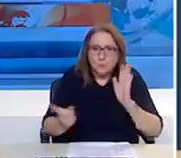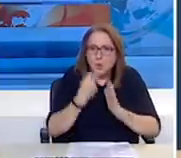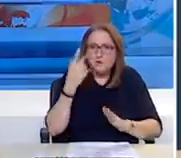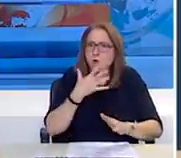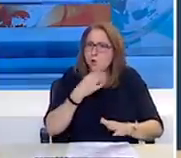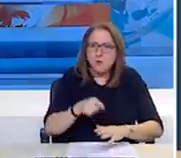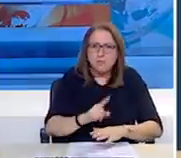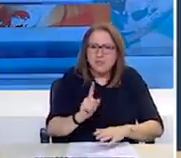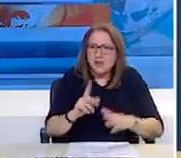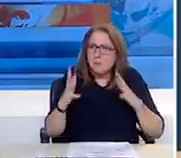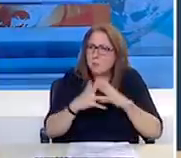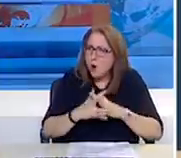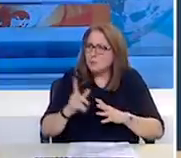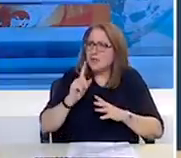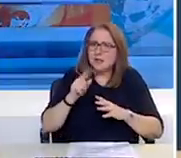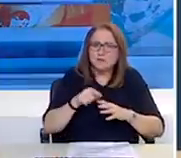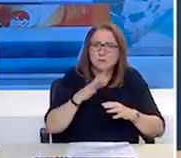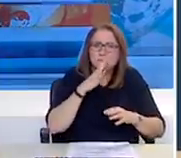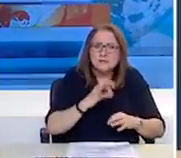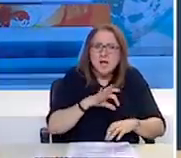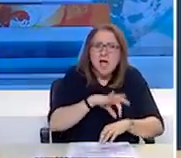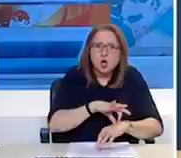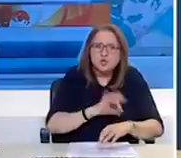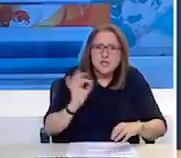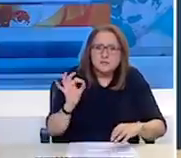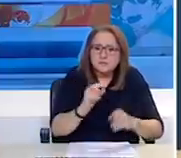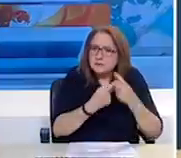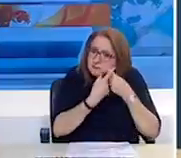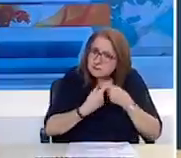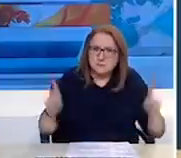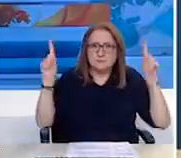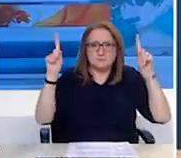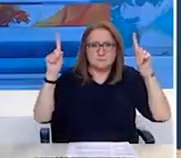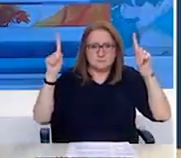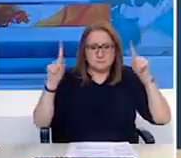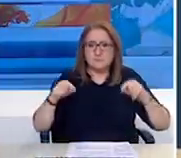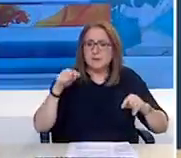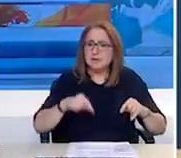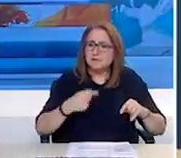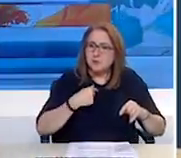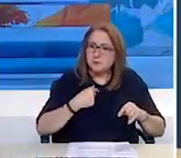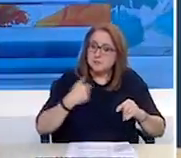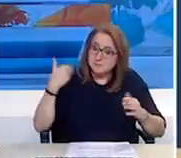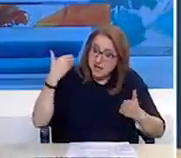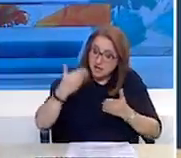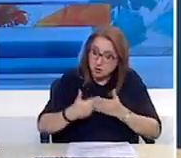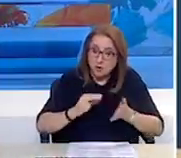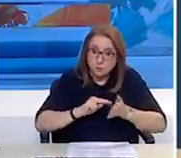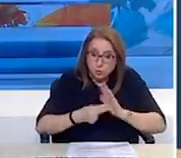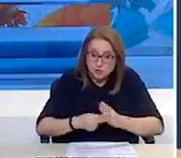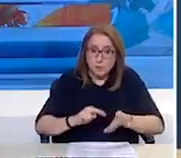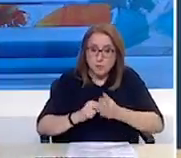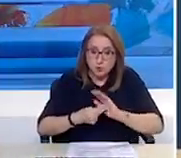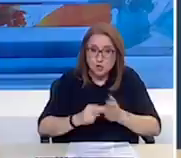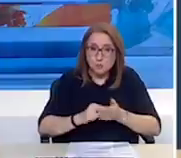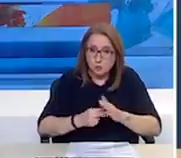είναι ότι όπως αντιμετωπίσαμε μέχρι σήμερα με ιδιαίτερη προσοχή το κάθε βήμα μας, έτσι λοιπόν και στην επανεκκίνηση της οικονομίας